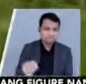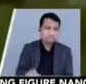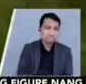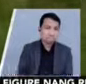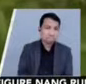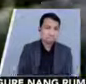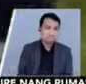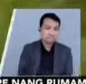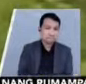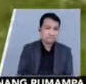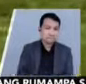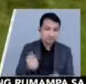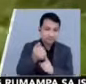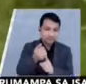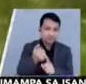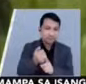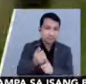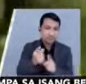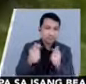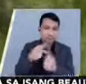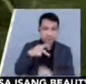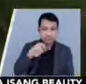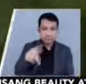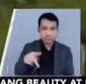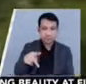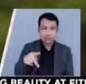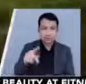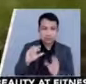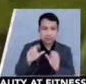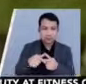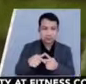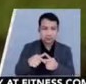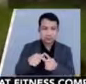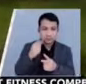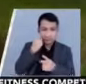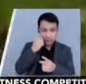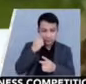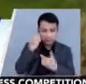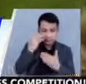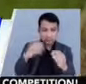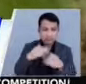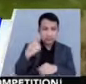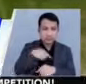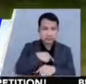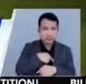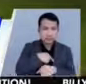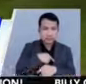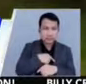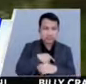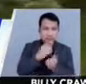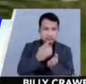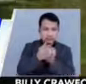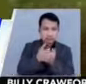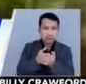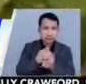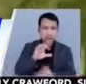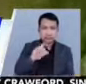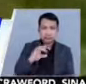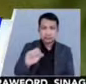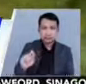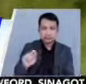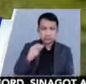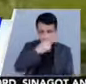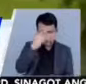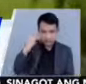Sinalakay ng pwersa ng PNP Maritime Group ang residential area na ito sa baybaying barangay ng Latud, Rizal, Palawan.